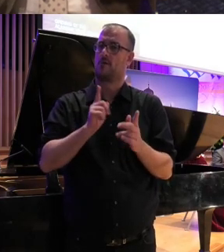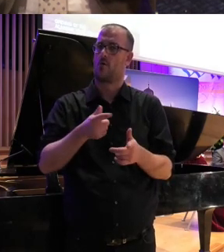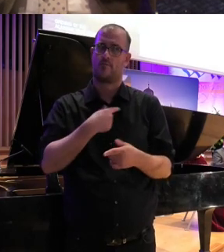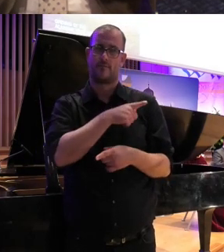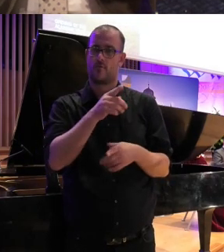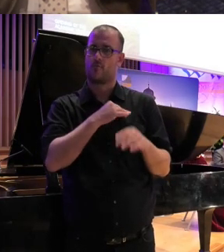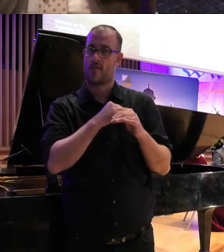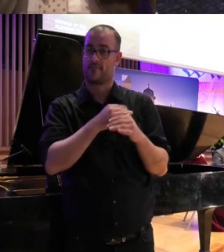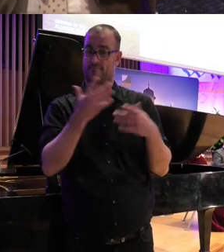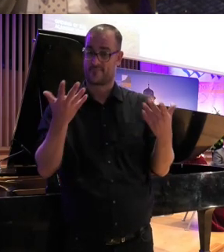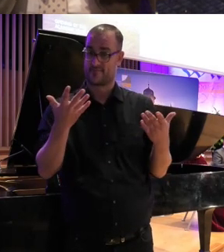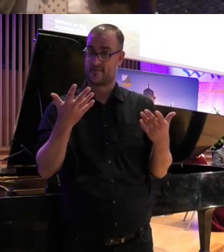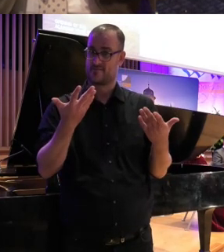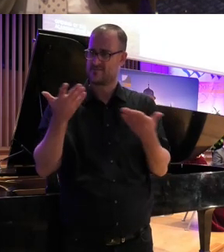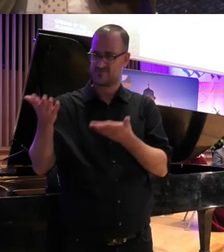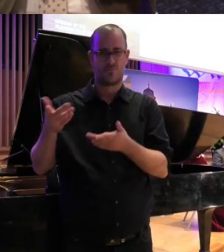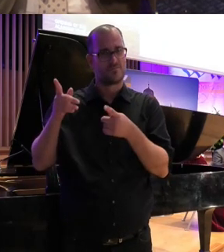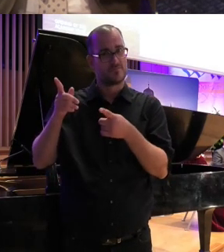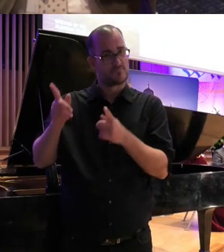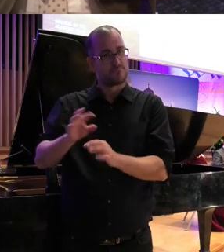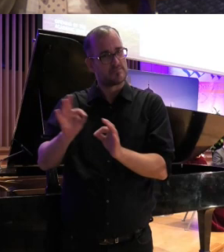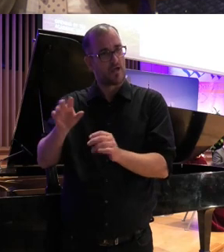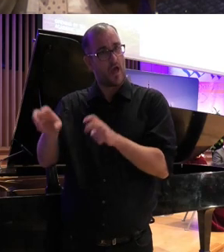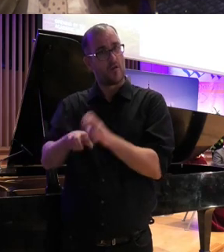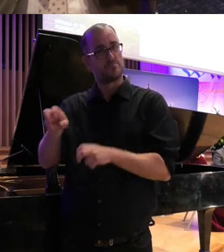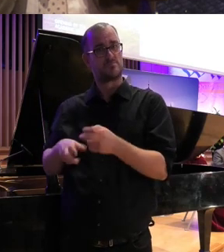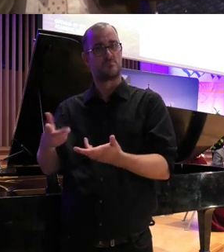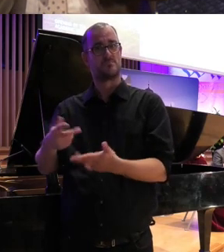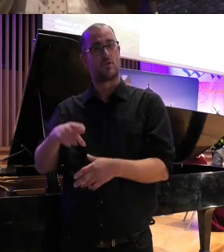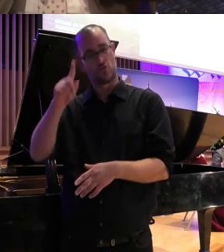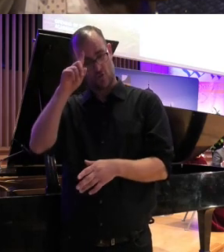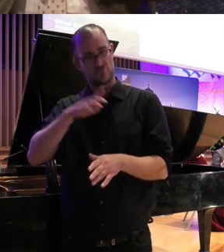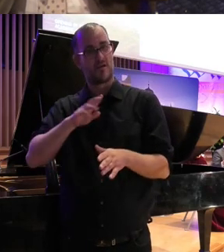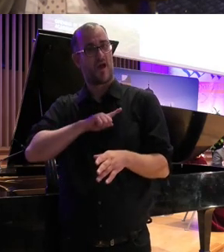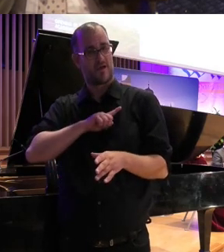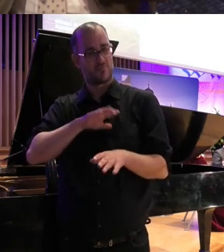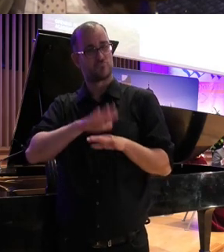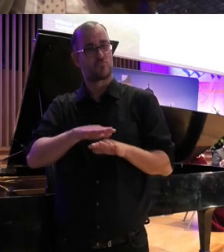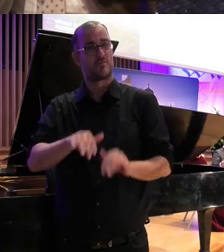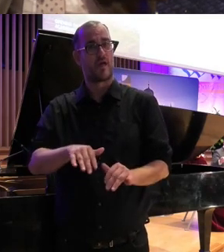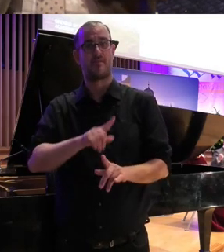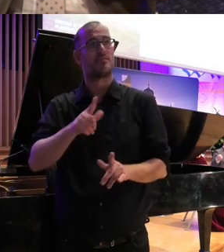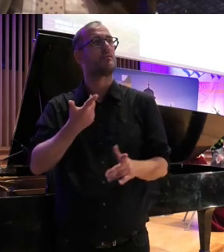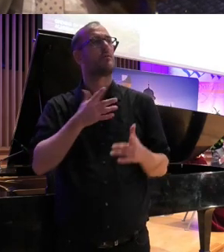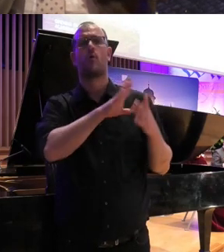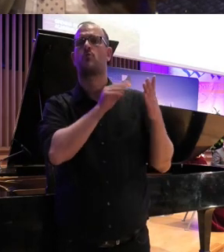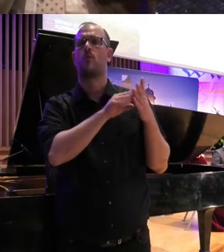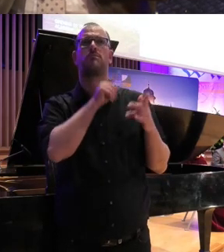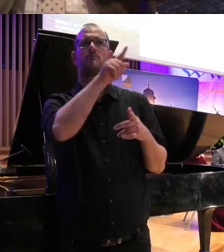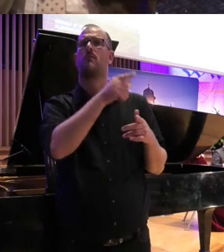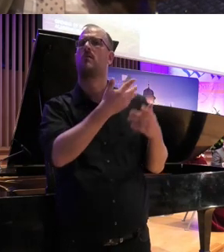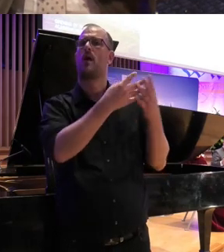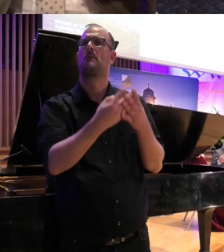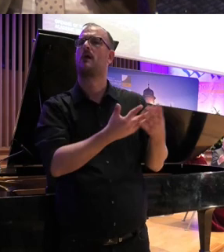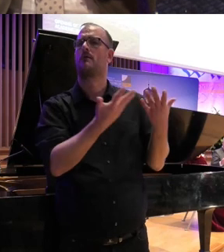Kollegen, sollten wir das denn nicht nutzen, um vielleicht in Deutschland mit der eigenen Struktur, die Deutschland hat, die nicht eine Kopie des US-amerikanischen